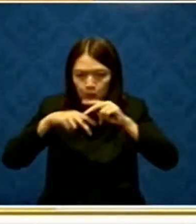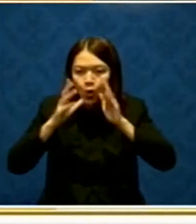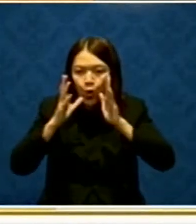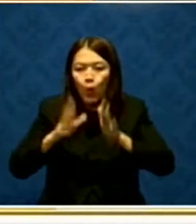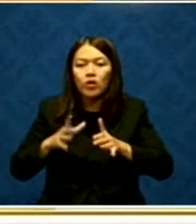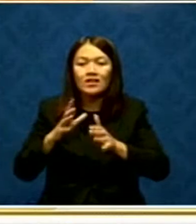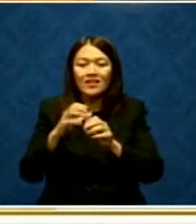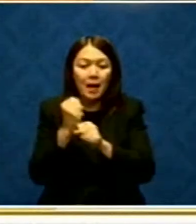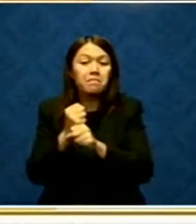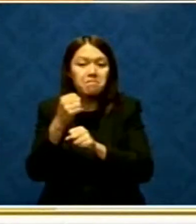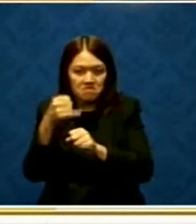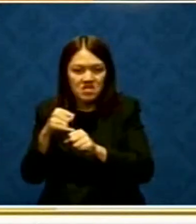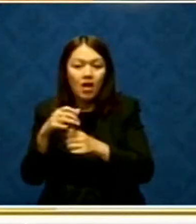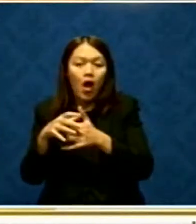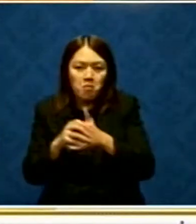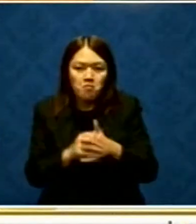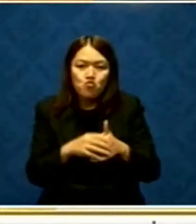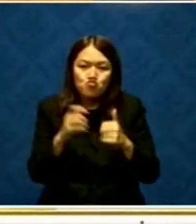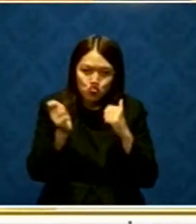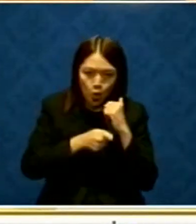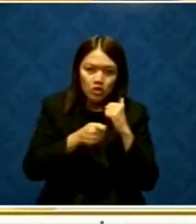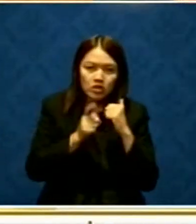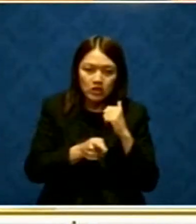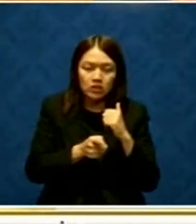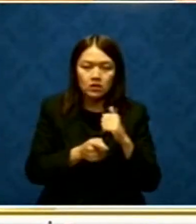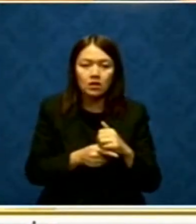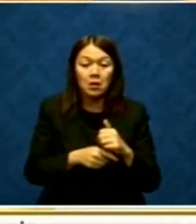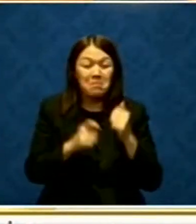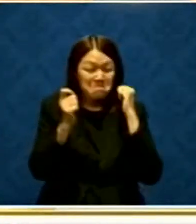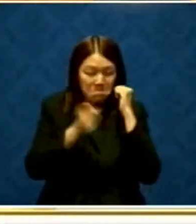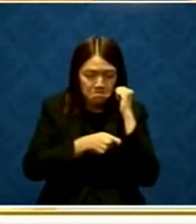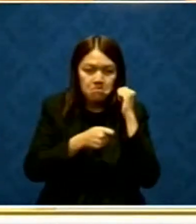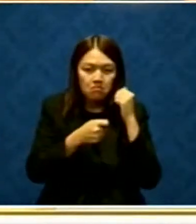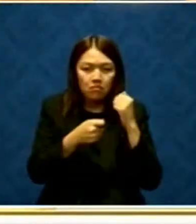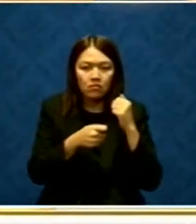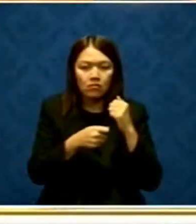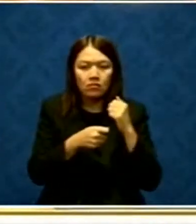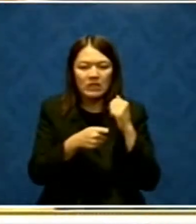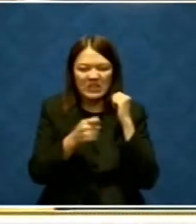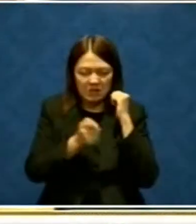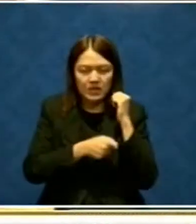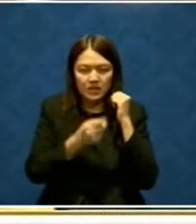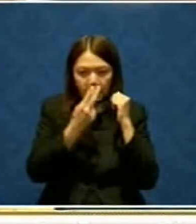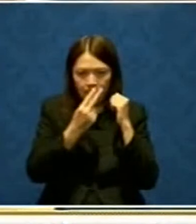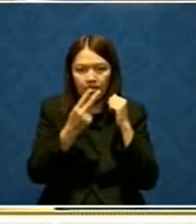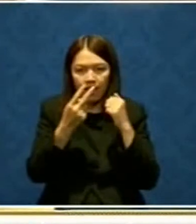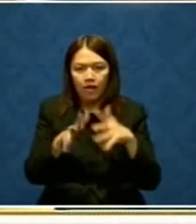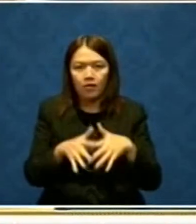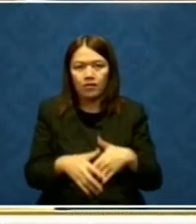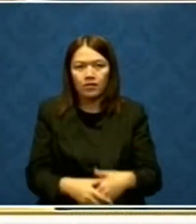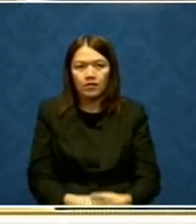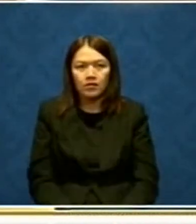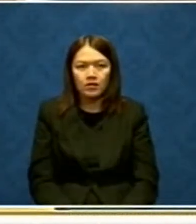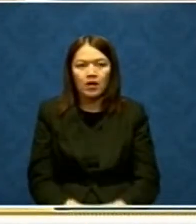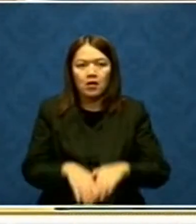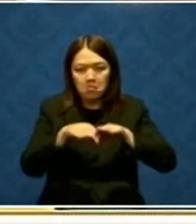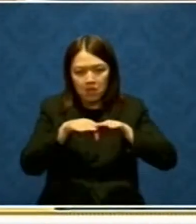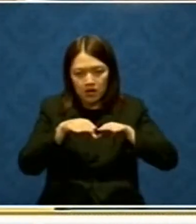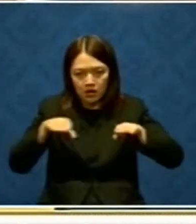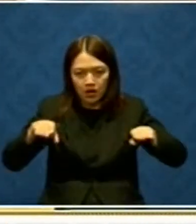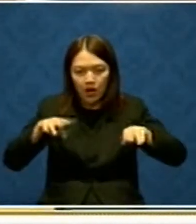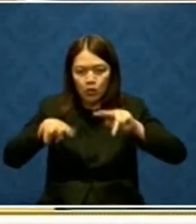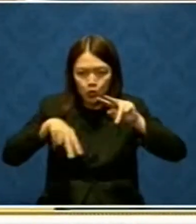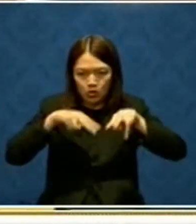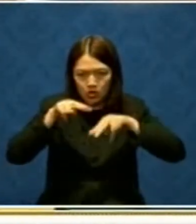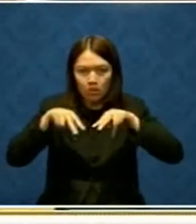มาลงโทษจริงๆถ้าลงโทษคนผิดให้เห็นแล้วเนี่ยนะคือการเชือดไก่ให้ลิงดูมันก็จะเป็นมาตรการที่ปรามค